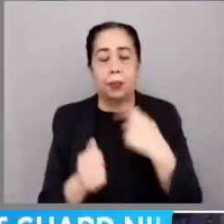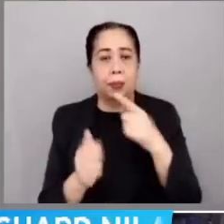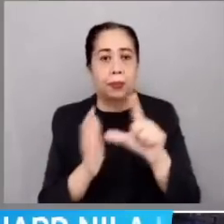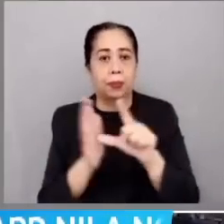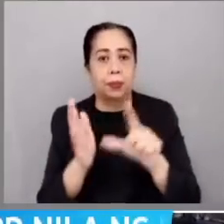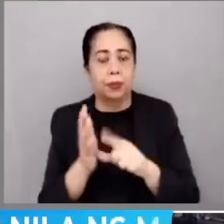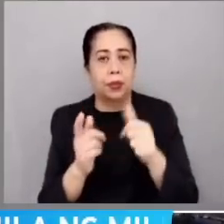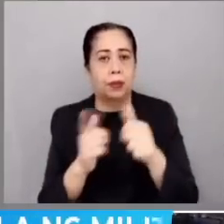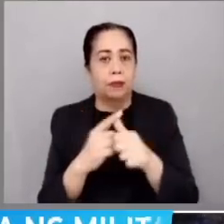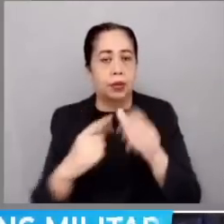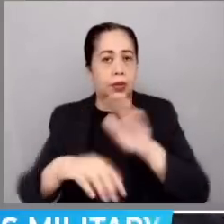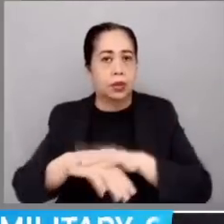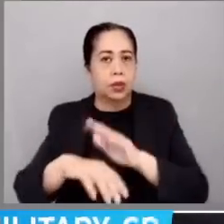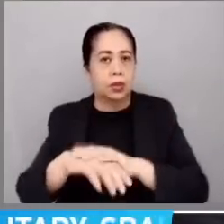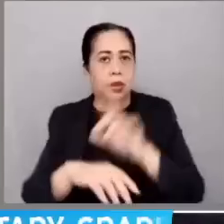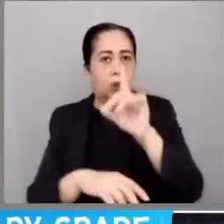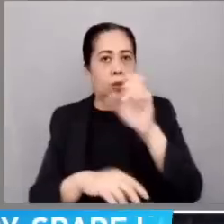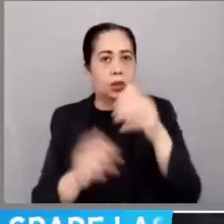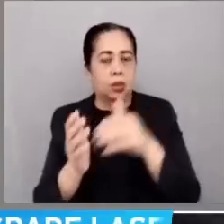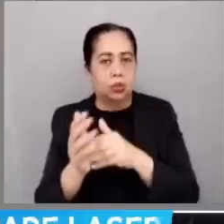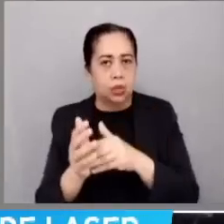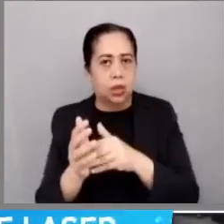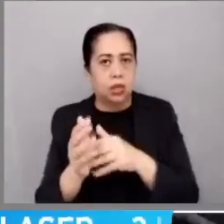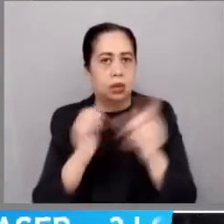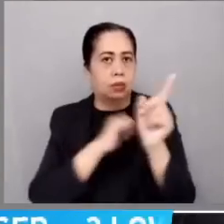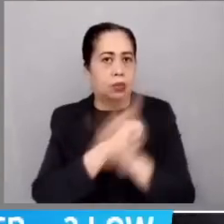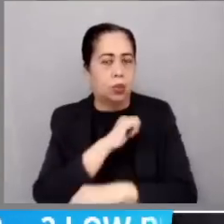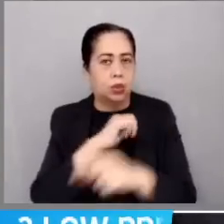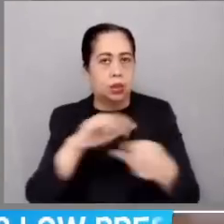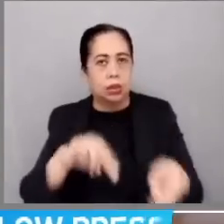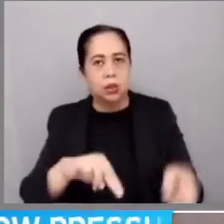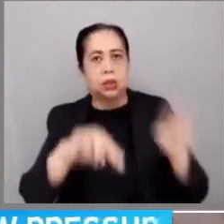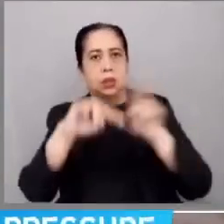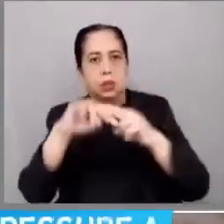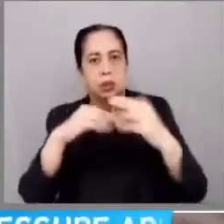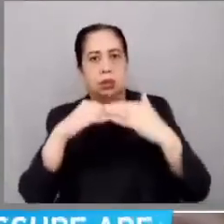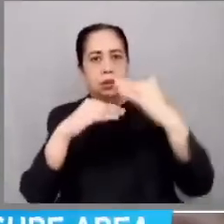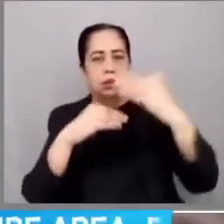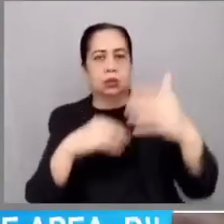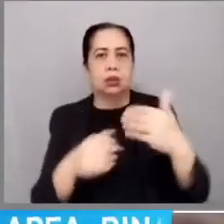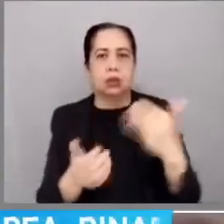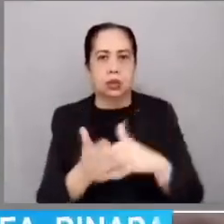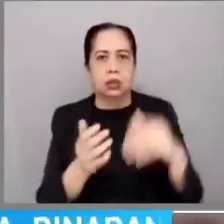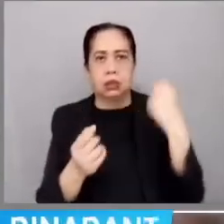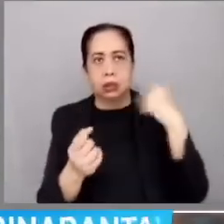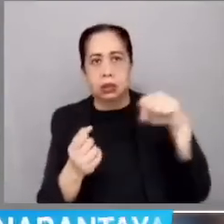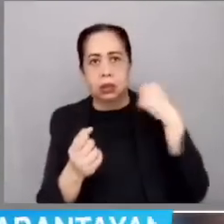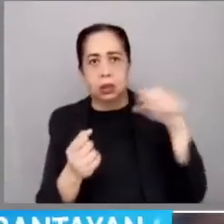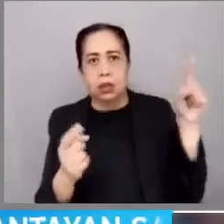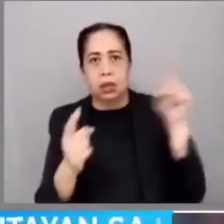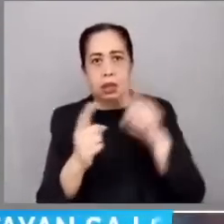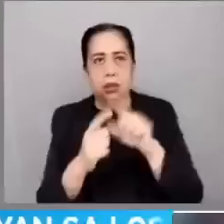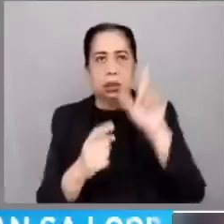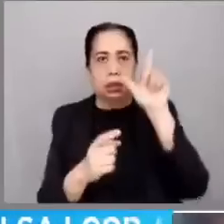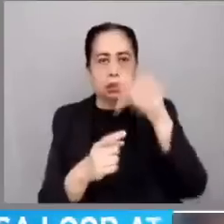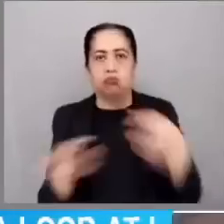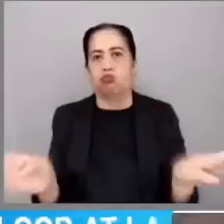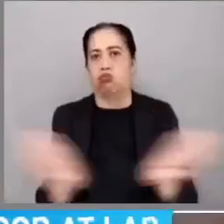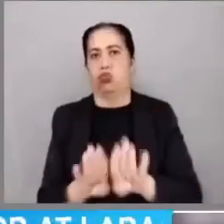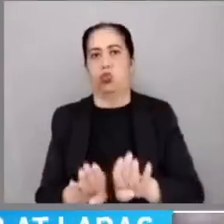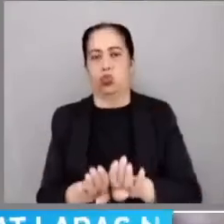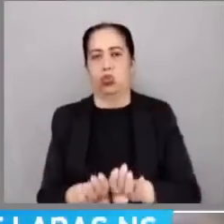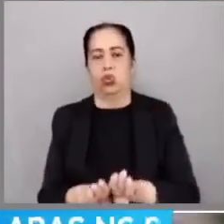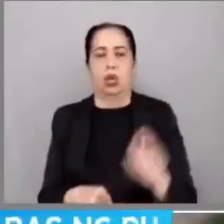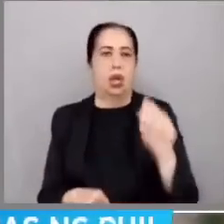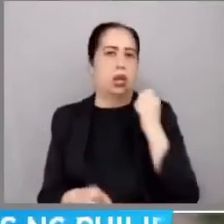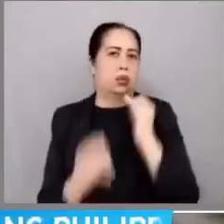offense ay 100,000 pesos na multa. Tataas ito sa mga susunod na offenses hanggat may closure order. Ayaw pang